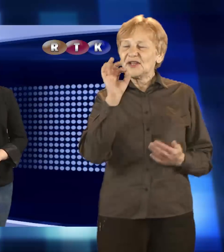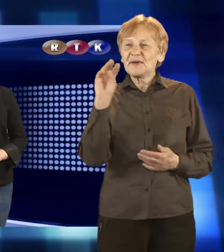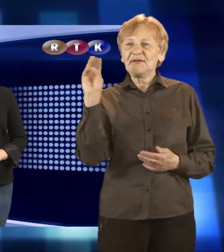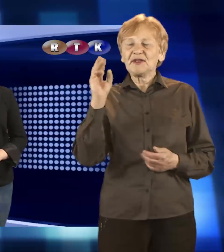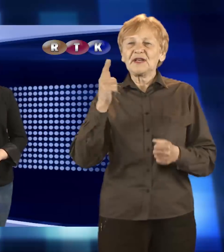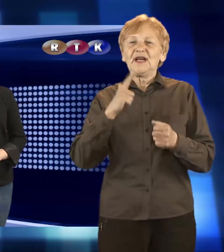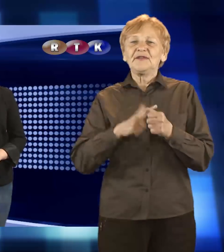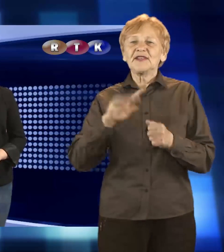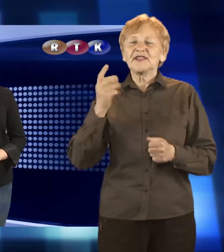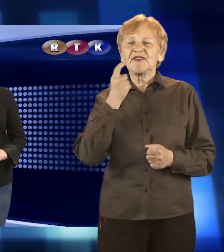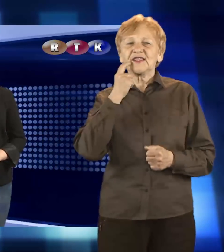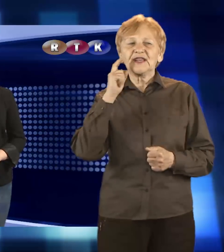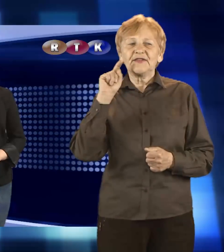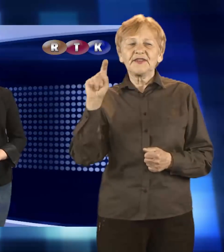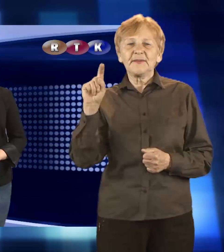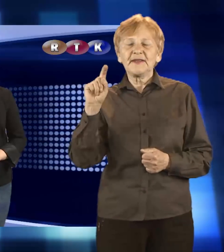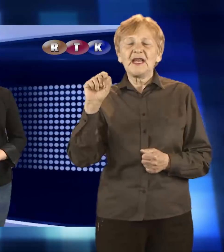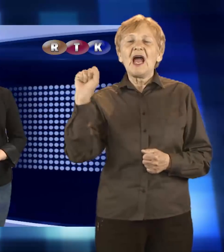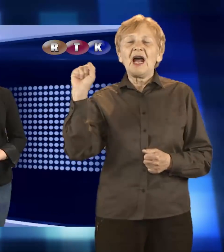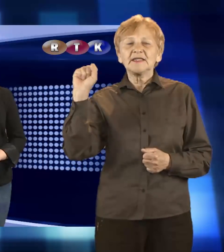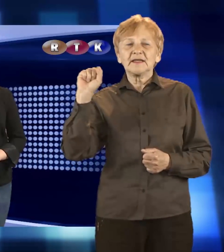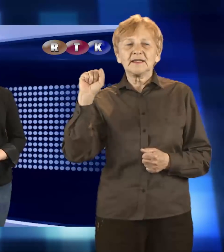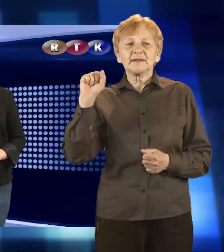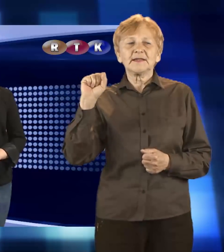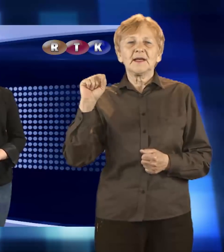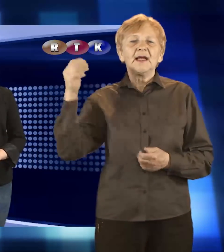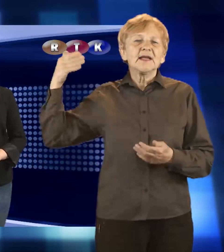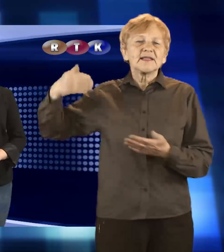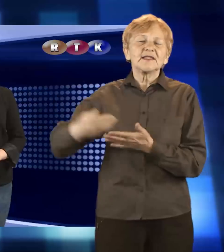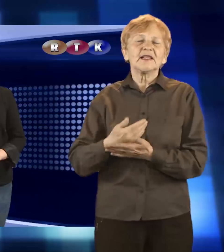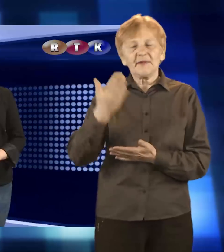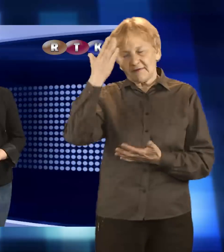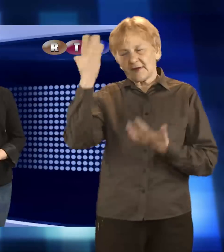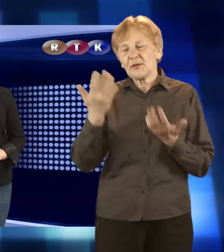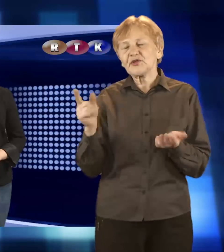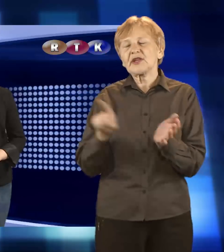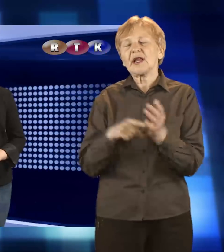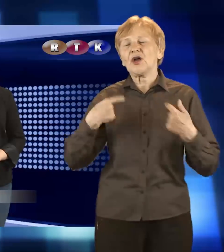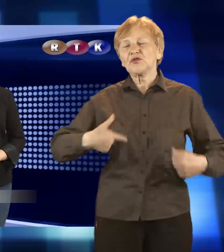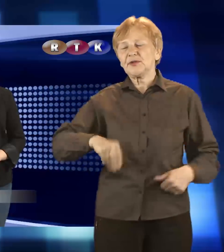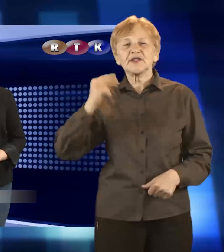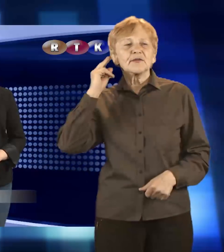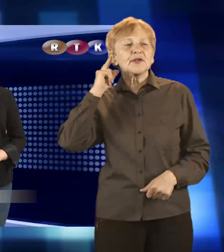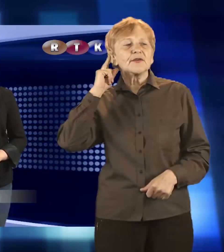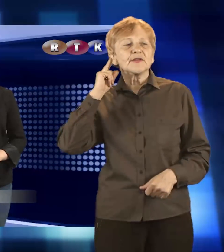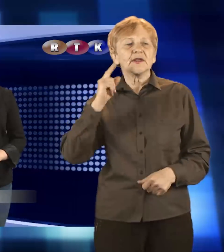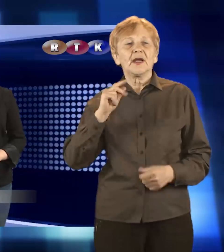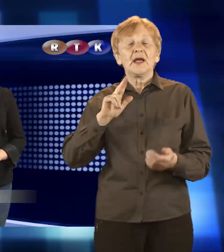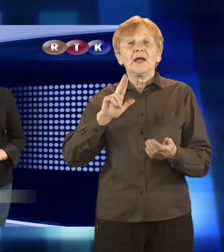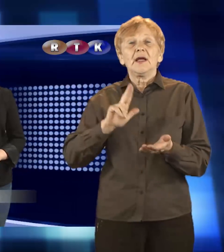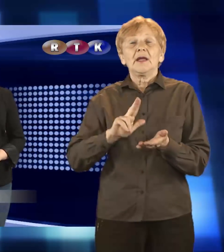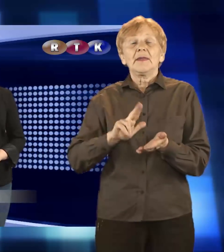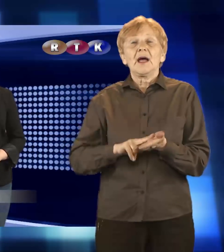Dzień dobry, dziś wtorek, 24 kwietnia, Joanna Jędraszczyk-Kałwak. Zaczynamy wiadomości dla niesłyszących. Na terenie